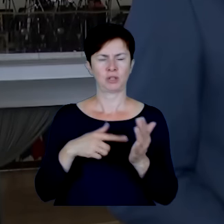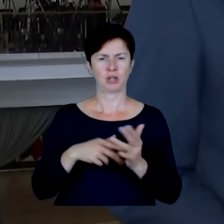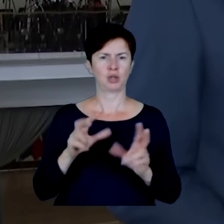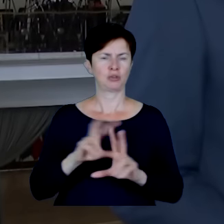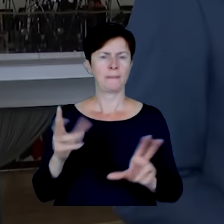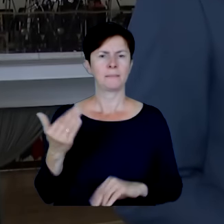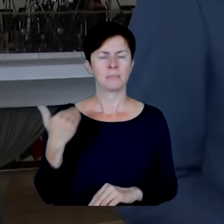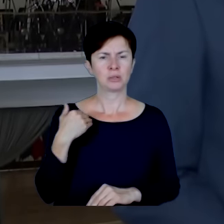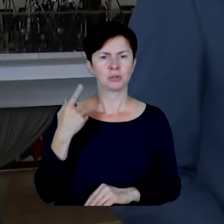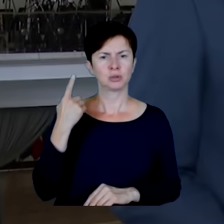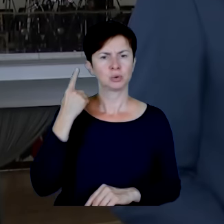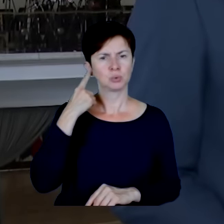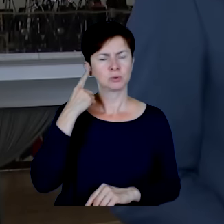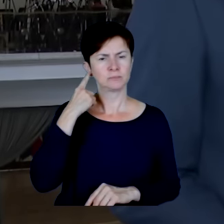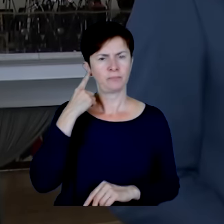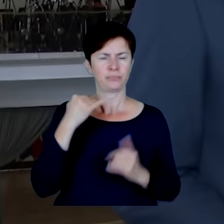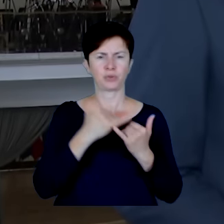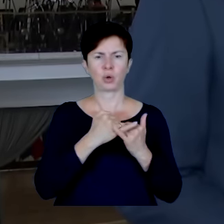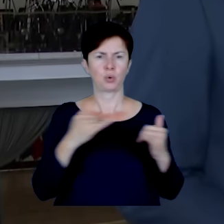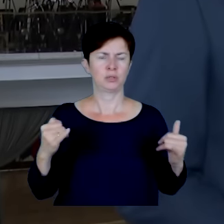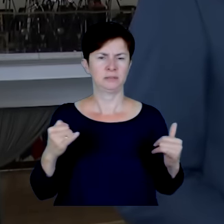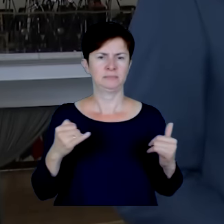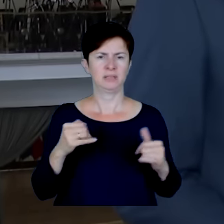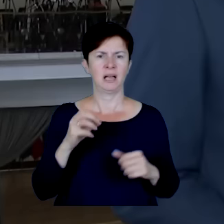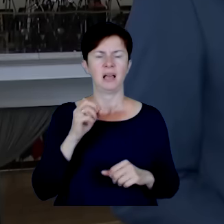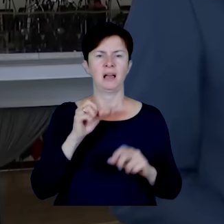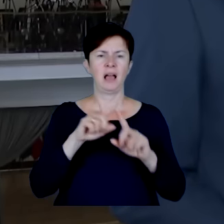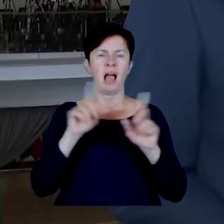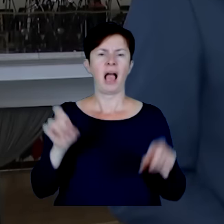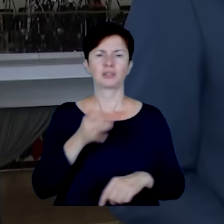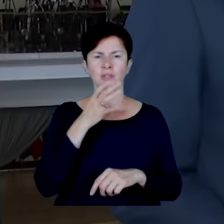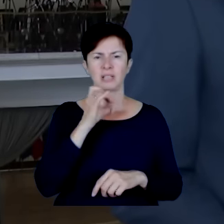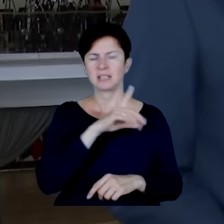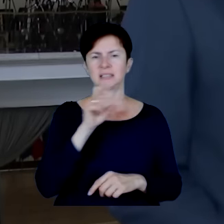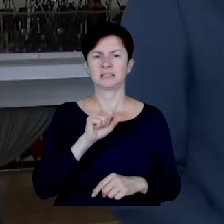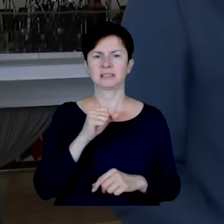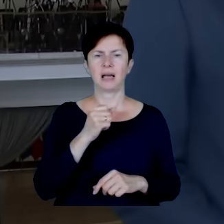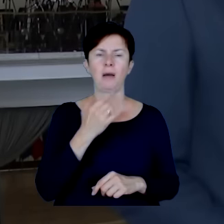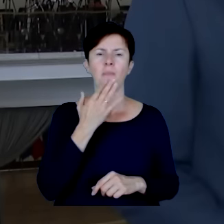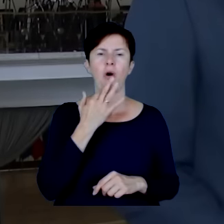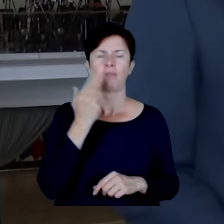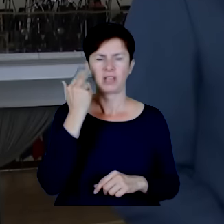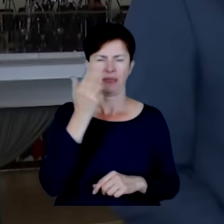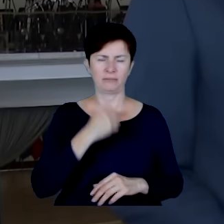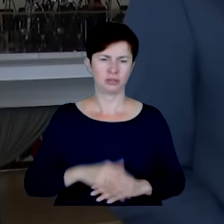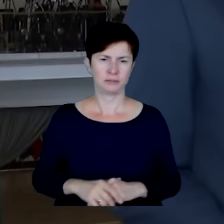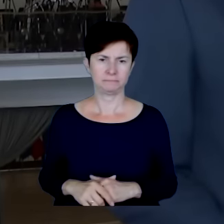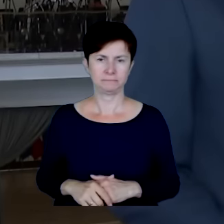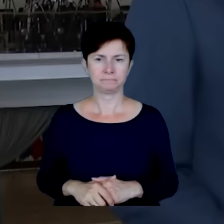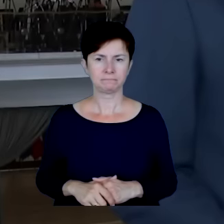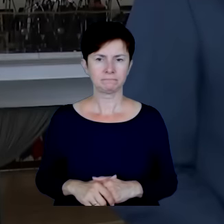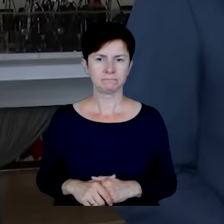to różnego rodzaju akty oskarżenia wobec za tak zwaną mowę nienawiści chociażby. Dlatego jest to